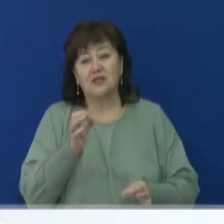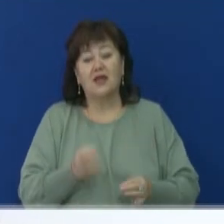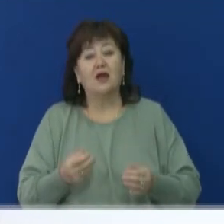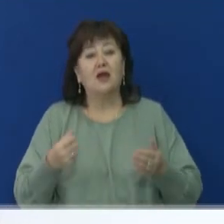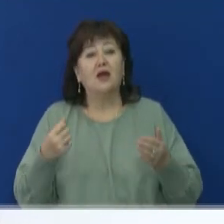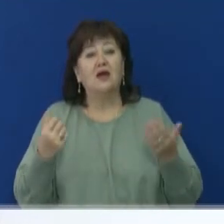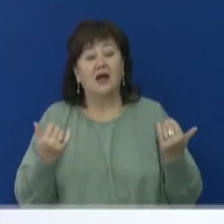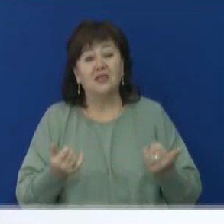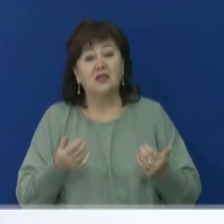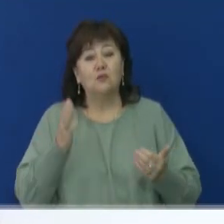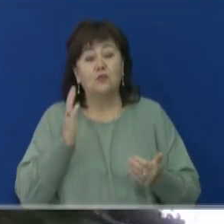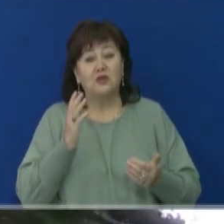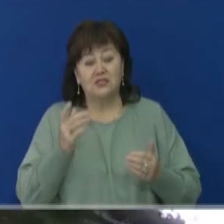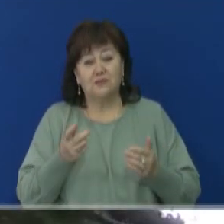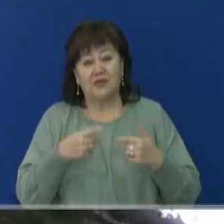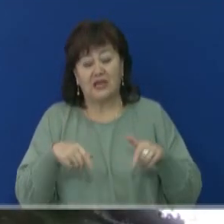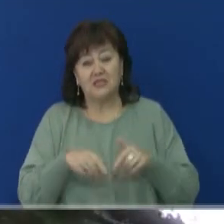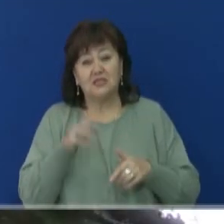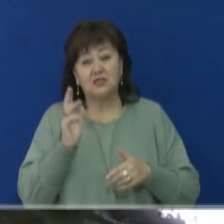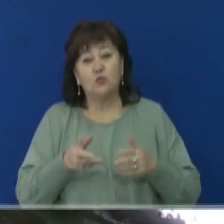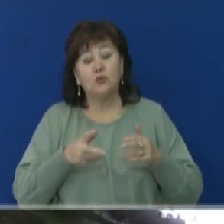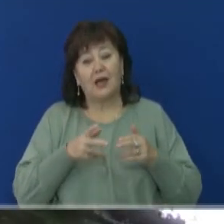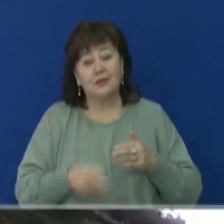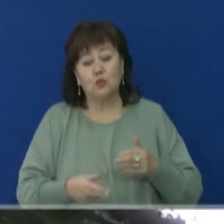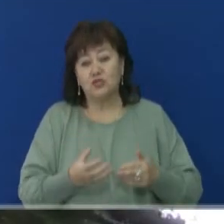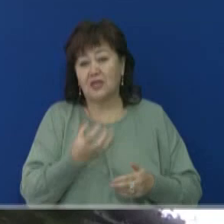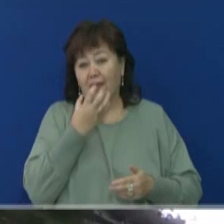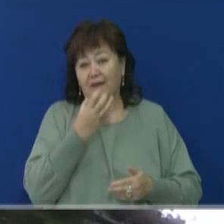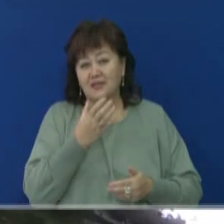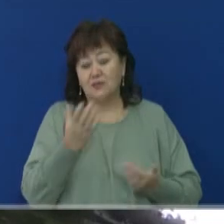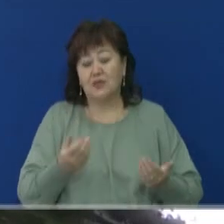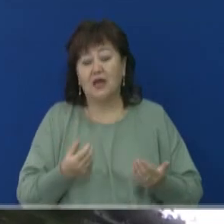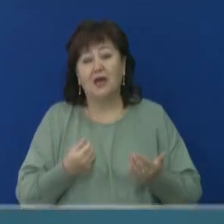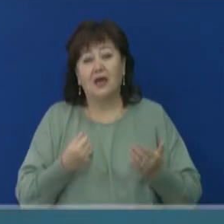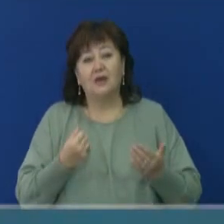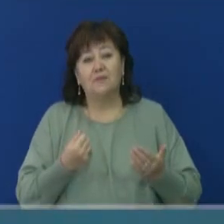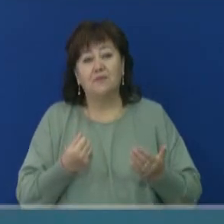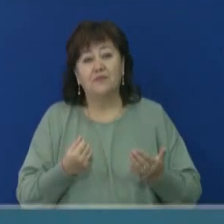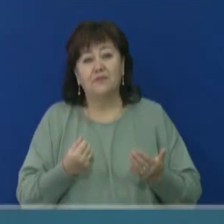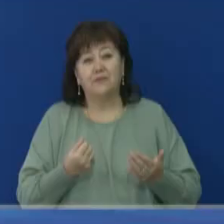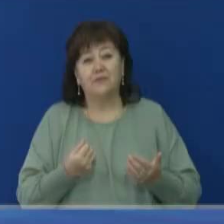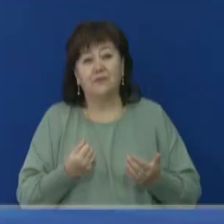дейін жылудан ажыратылды. Бүгінде тұрғындармен үнемі мониторинг және рейдтік іс-шаралар жүргізілуде.